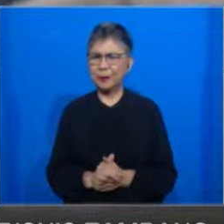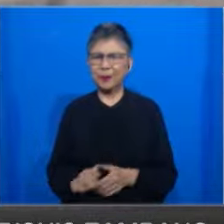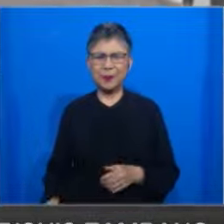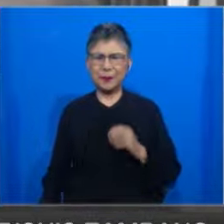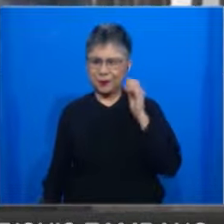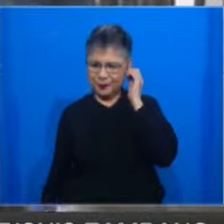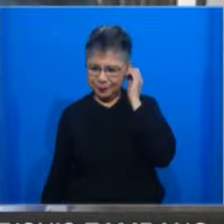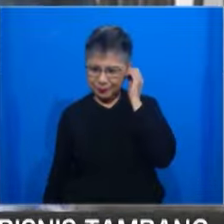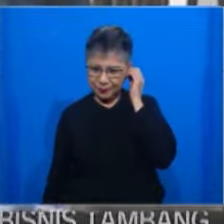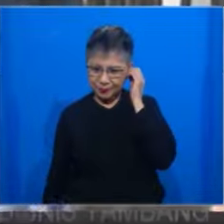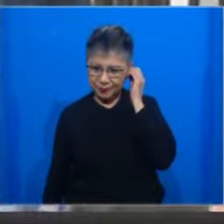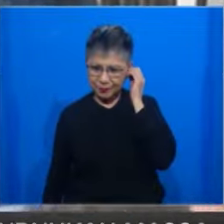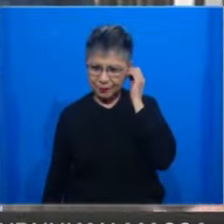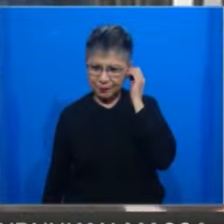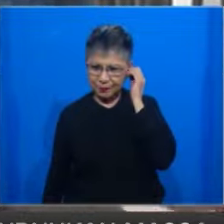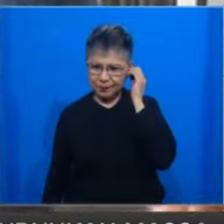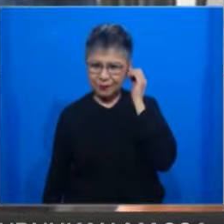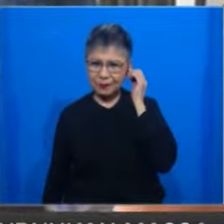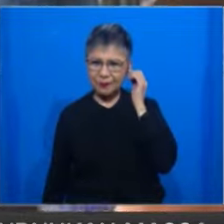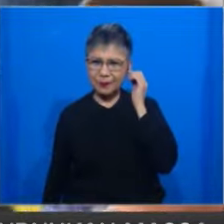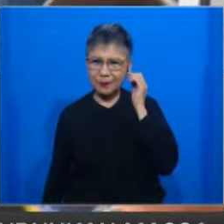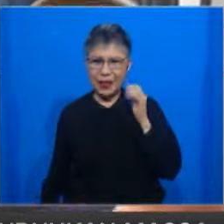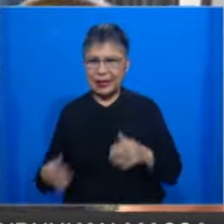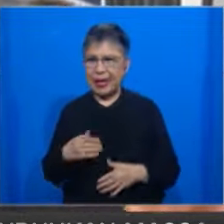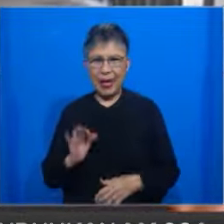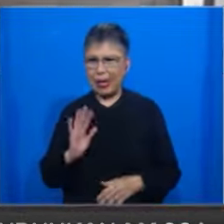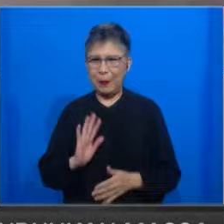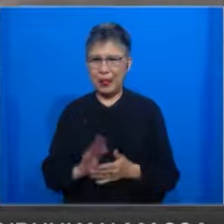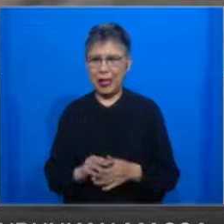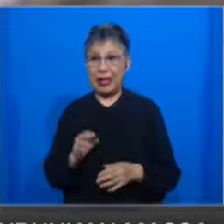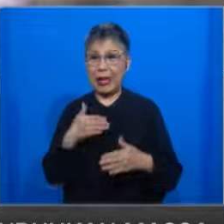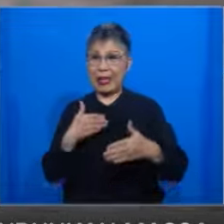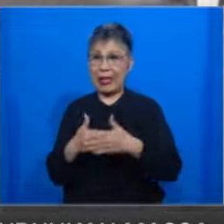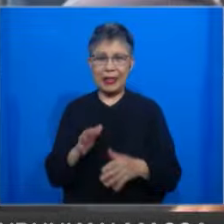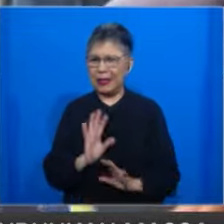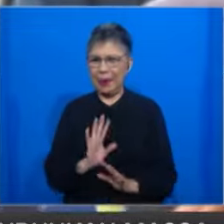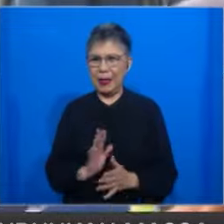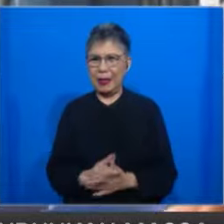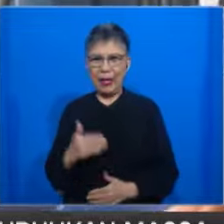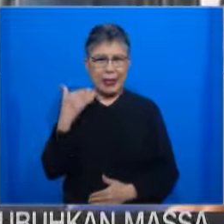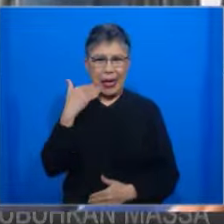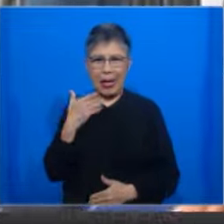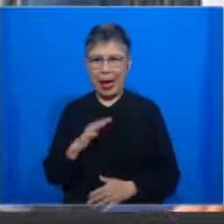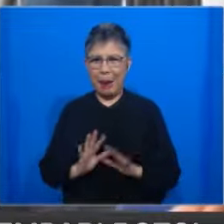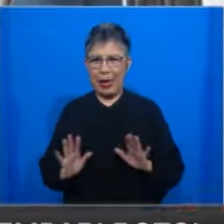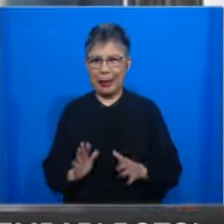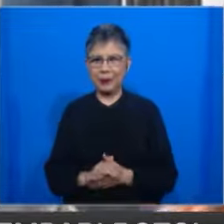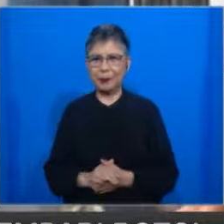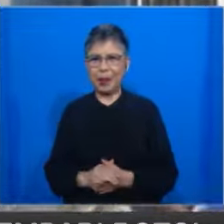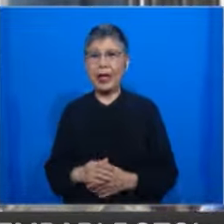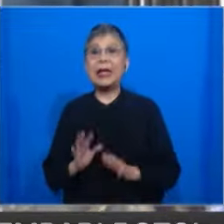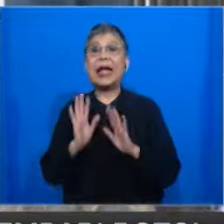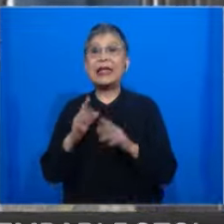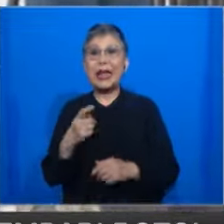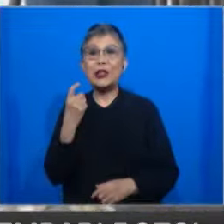Dan beberapa di antaranya mungkin sudah masuk ke dalam, tapi saya masih belum bisa melihat dari jarak yang lebih dekat. Kita akan coba